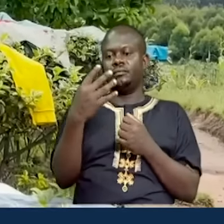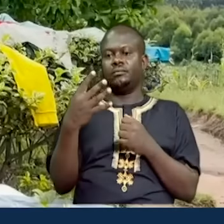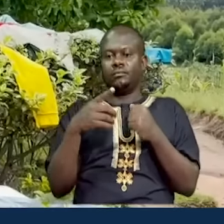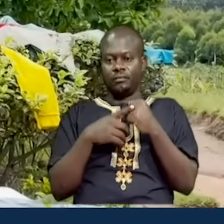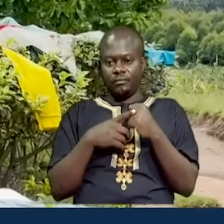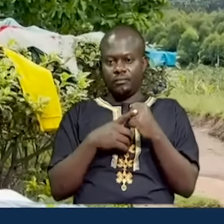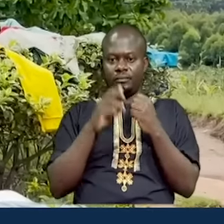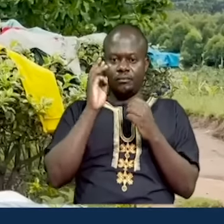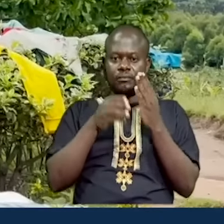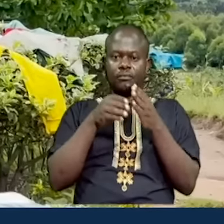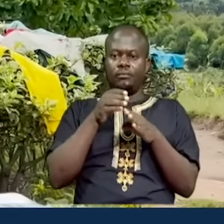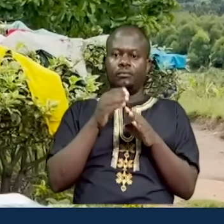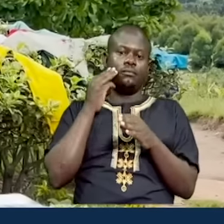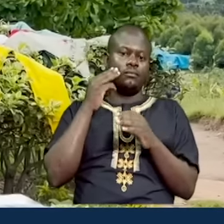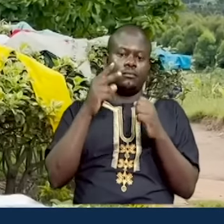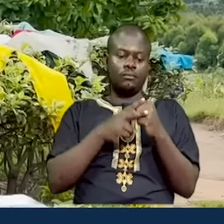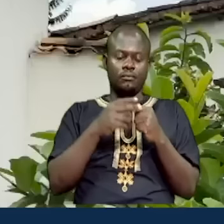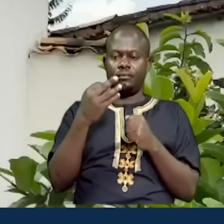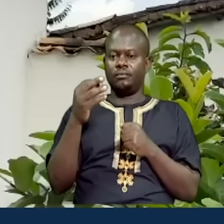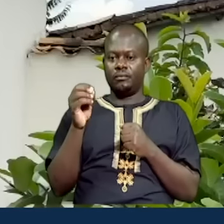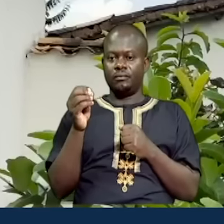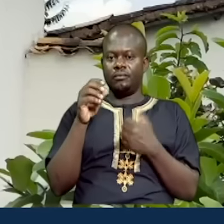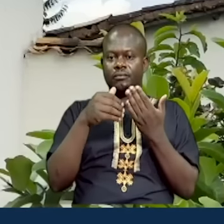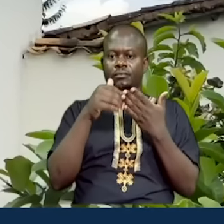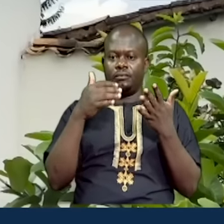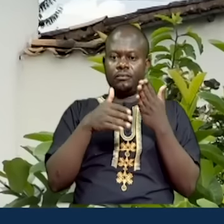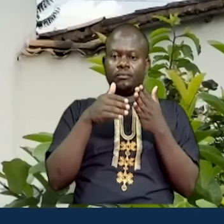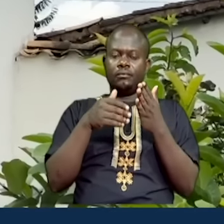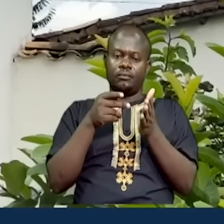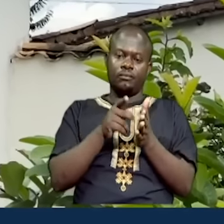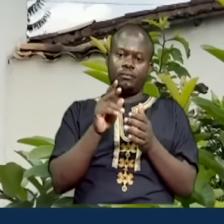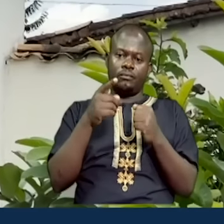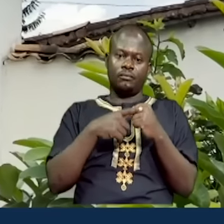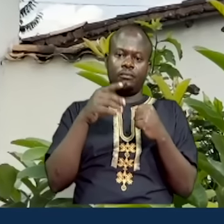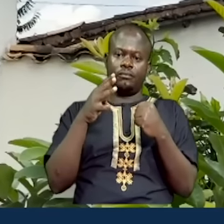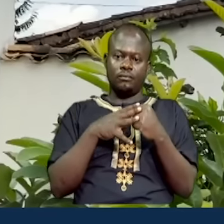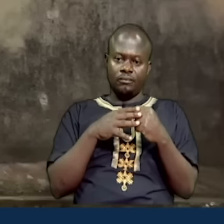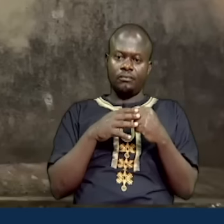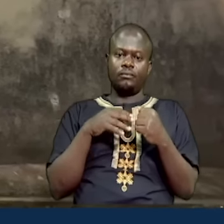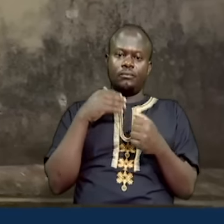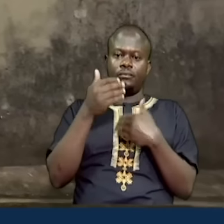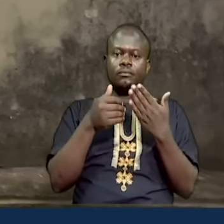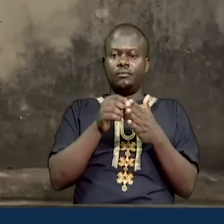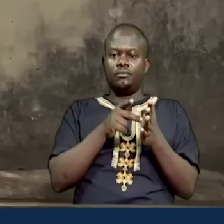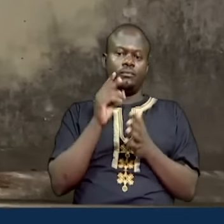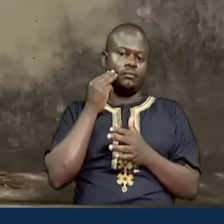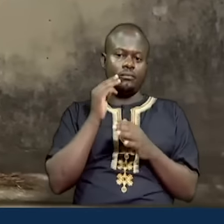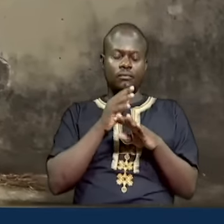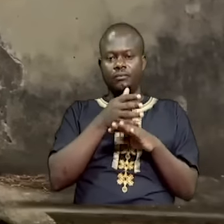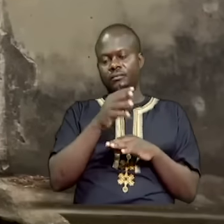bazishyurwa miliyoni zisaga 730 abamaze kwishyurwa ni 69 bakaba barishyuwe miliyoni